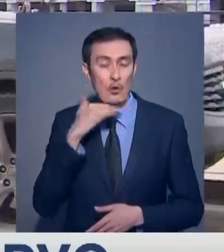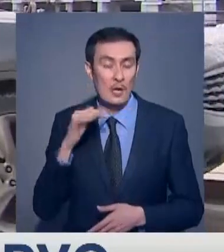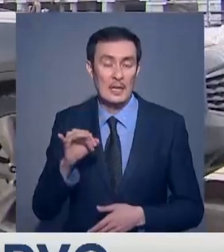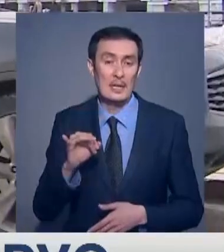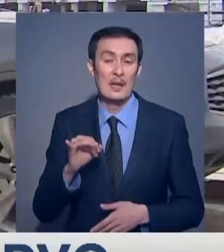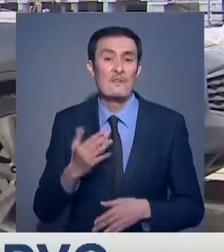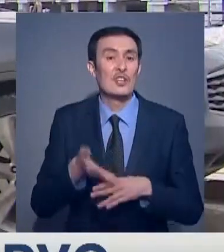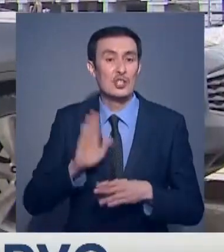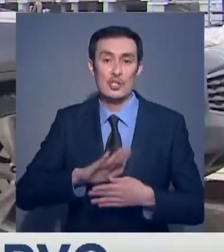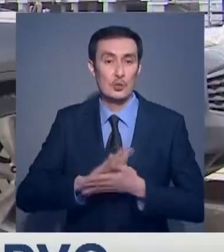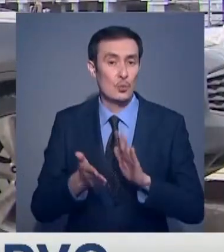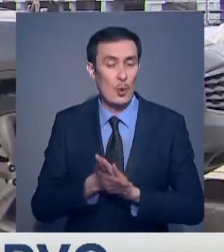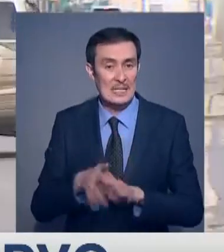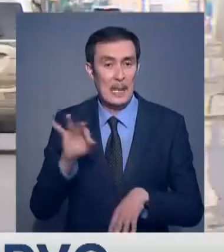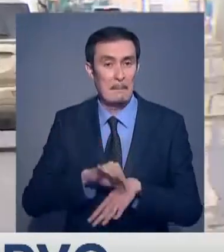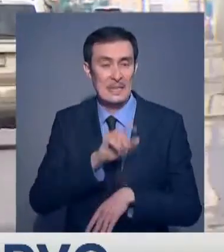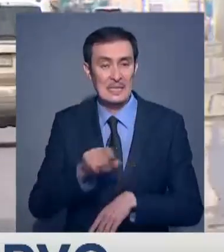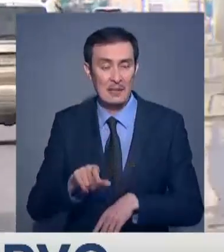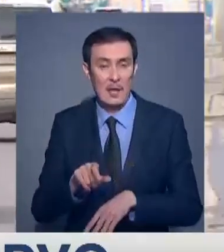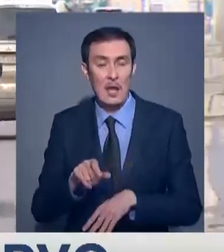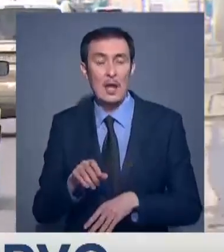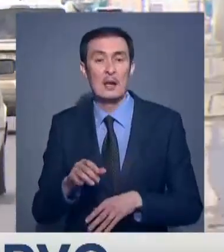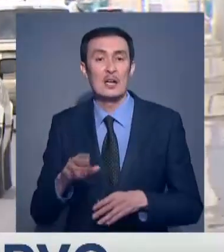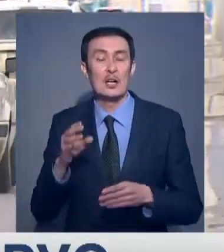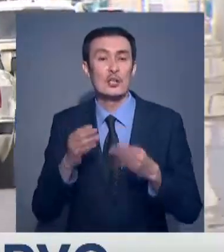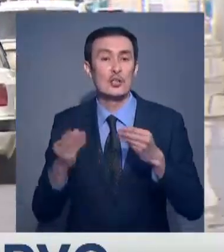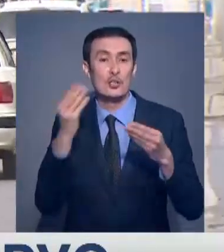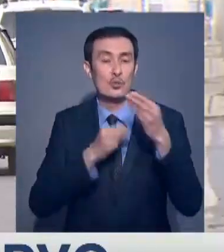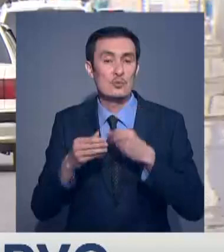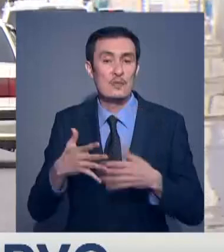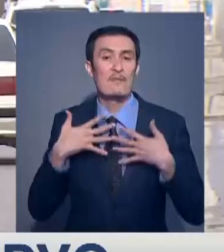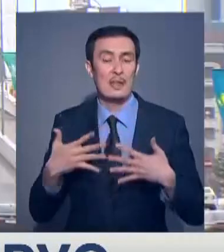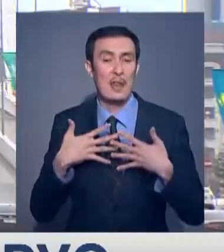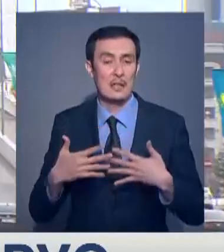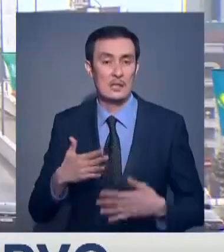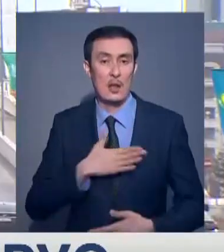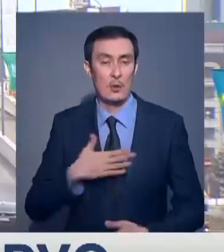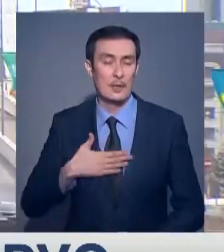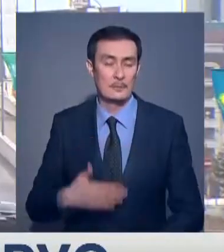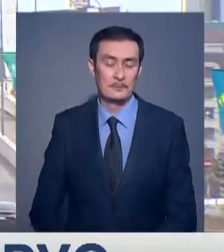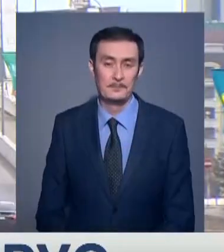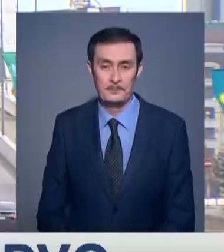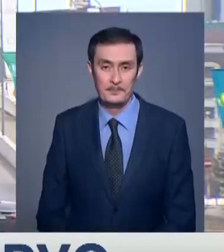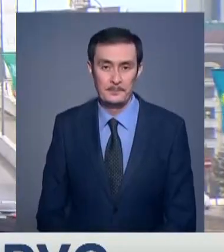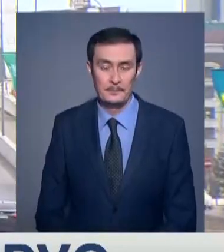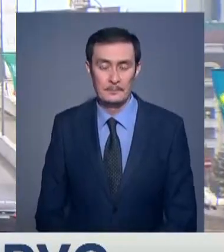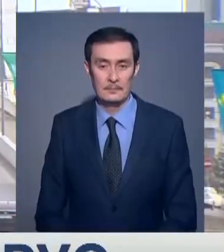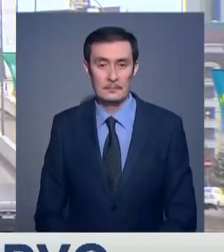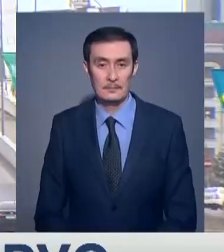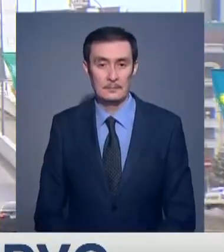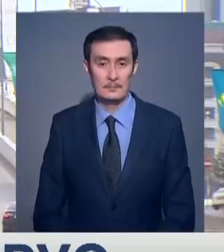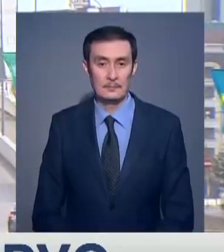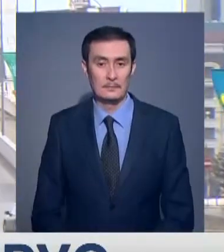В критических ситуациях пациентов подключают к аппарату искусственной вентиляции легких. Вероника Боярова, Булат Абдуллин, Хабар,